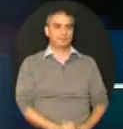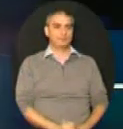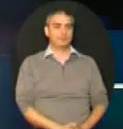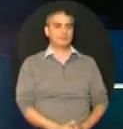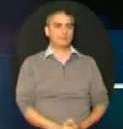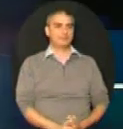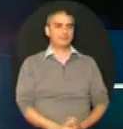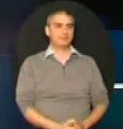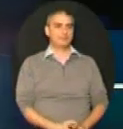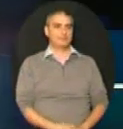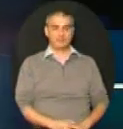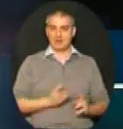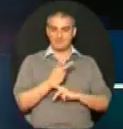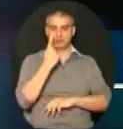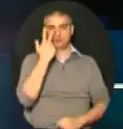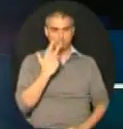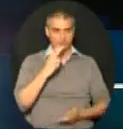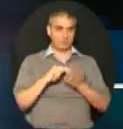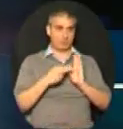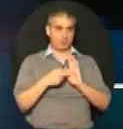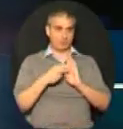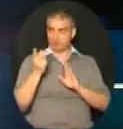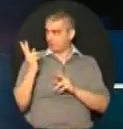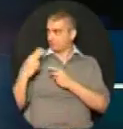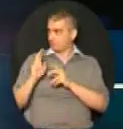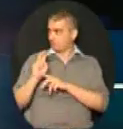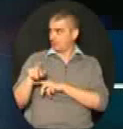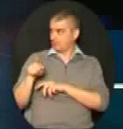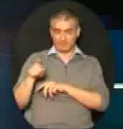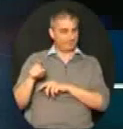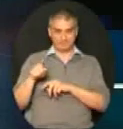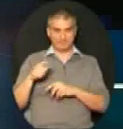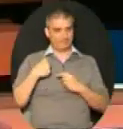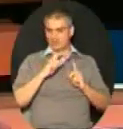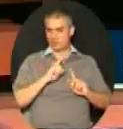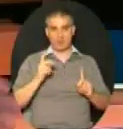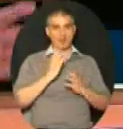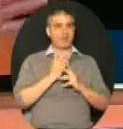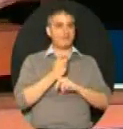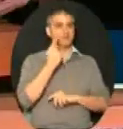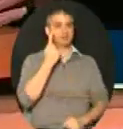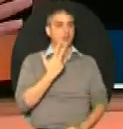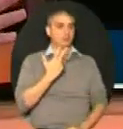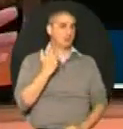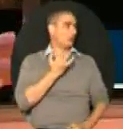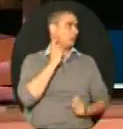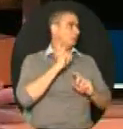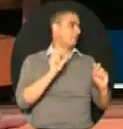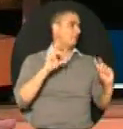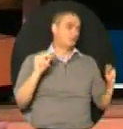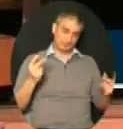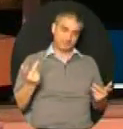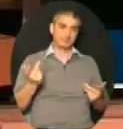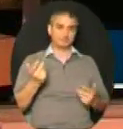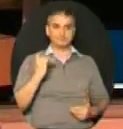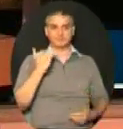הכנסת. עברנו שליש אחד מהתוכנית. אתם בדרך פנימה? לא, אז ככה אנחנו לא. עברנו שליש אחד מהתוכנית. כל שבוע יש שמועות כאלה, אתה יודע.